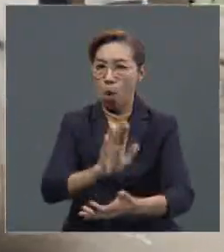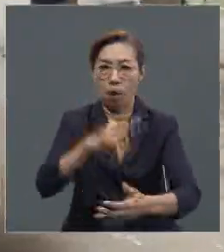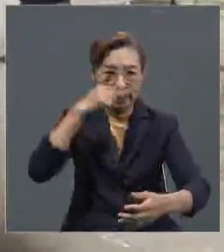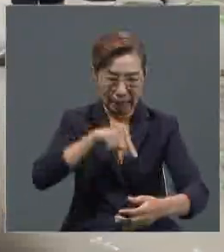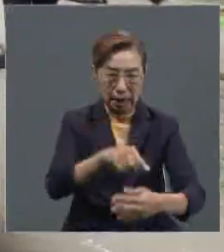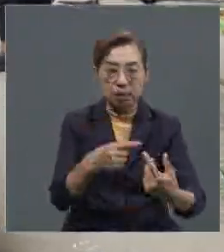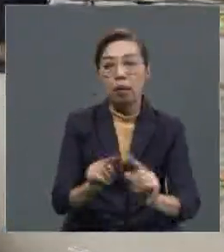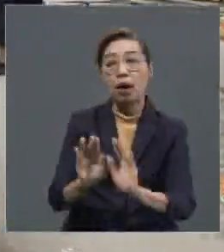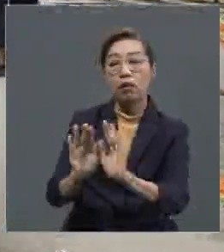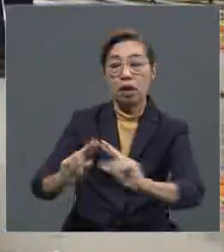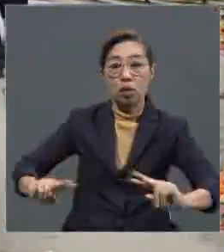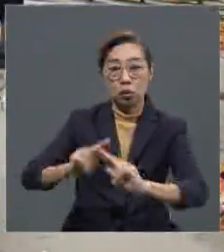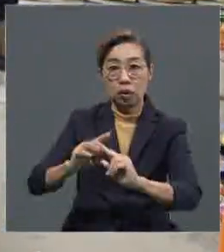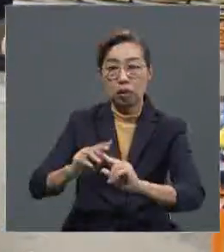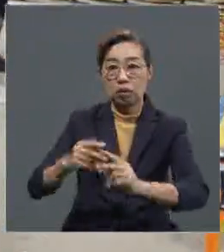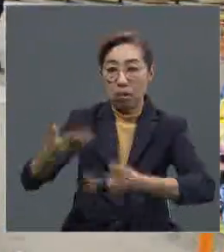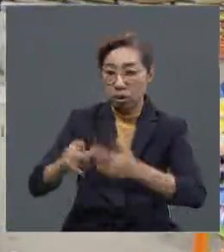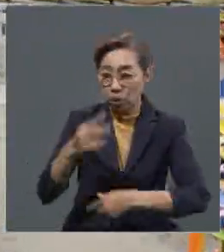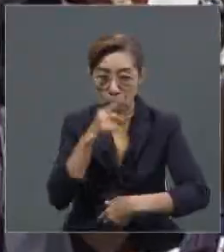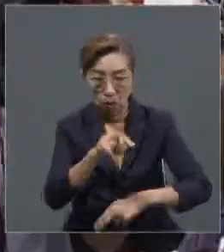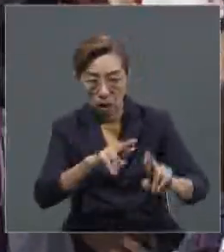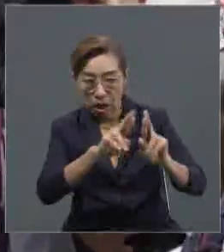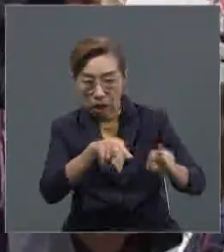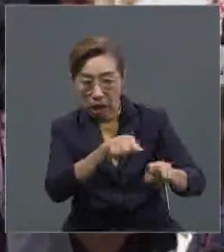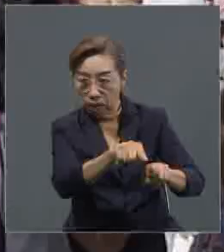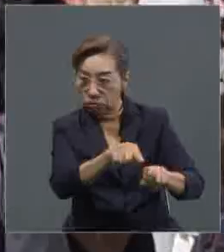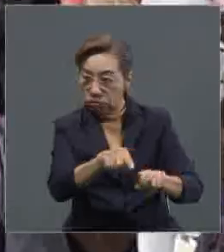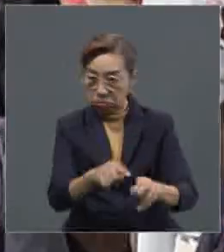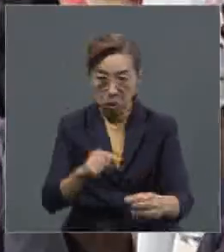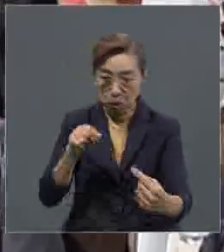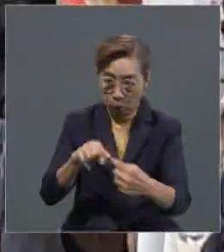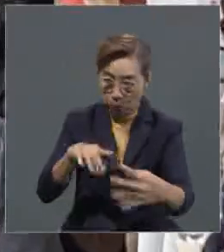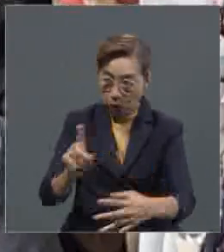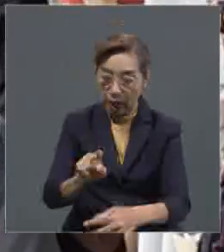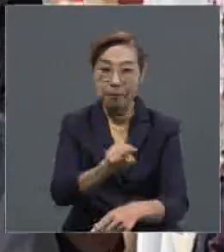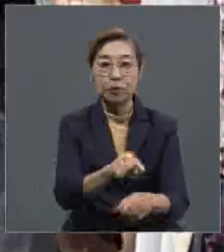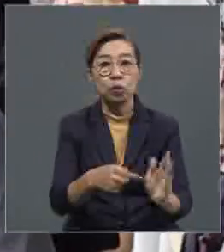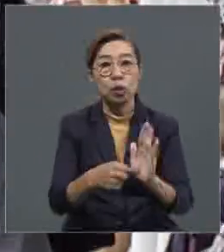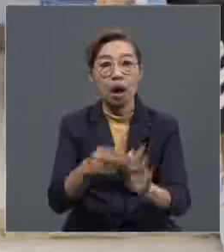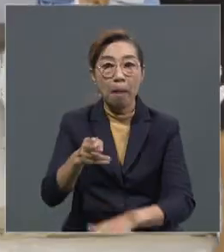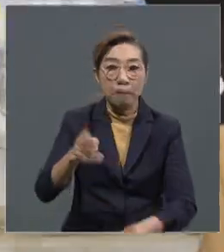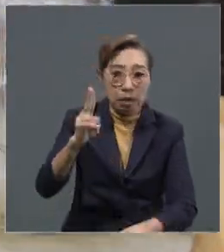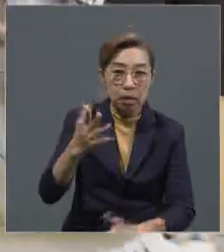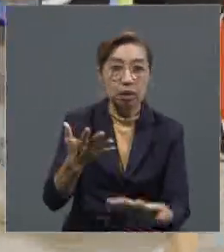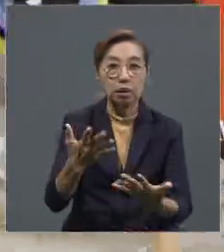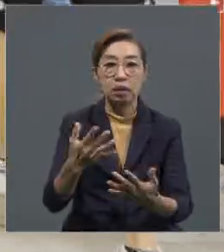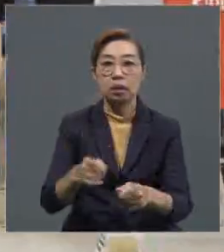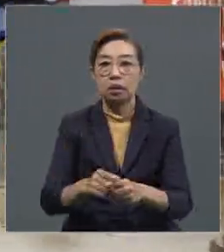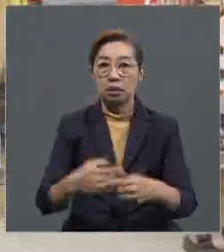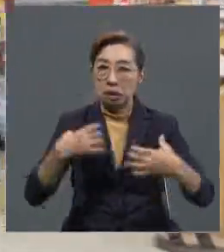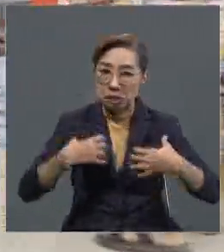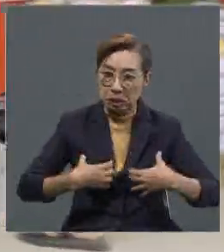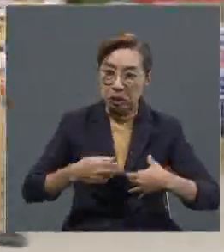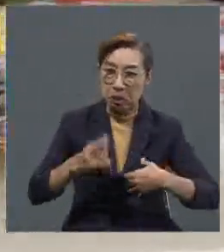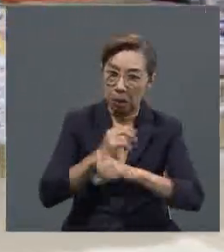พาณิชย์พิจารณาว่าเหมาะสมเข้าร่วมในโครงการหรือไม่เช่นสินค้ายุทโธปกรณ์หรือว่าอาวุธปืนนอกจากนี้ที่ประชุมยังเสนอให้ตัดสิ